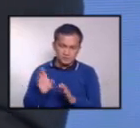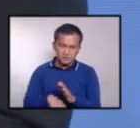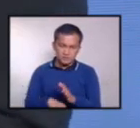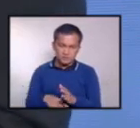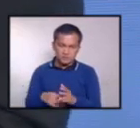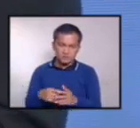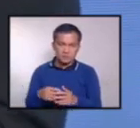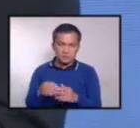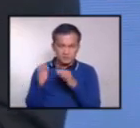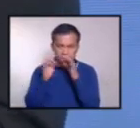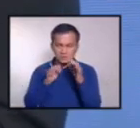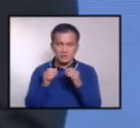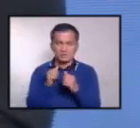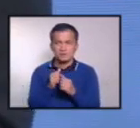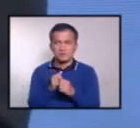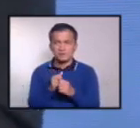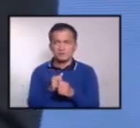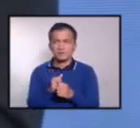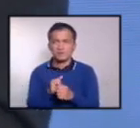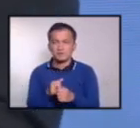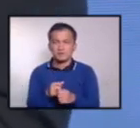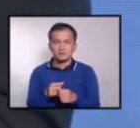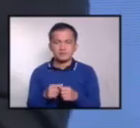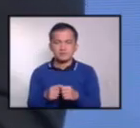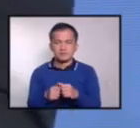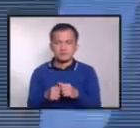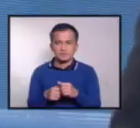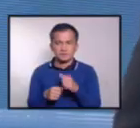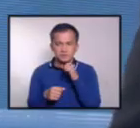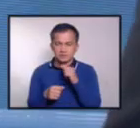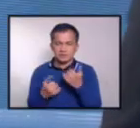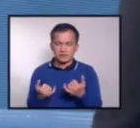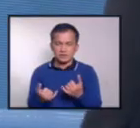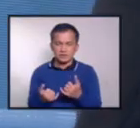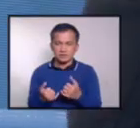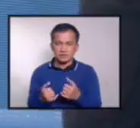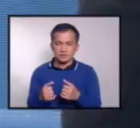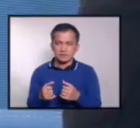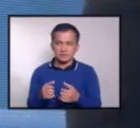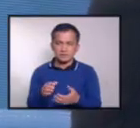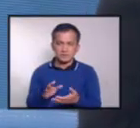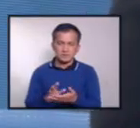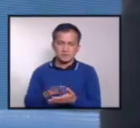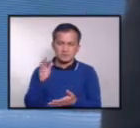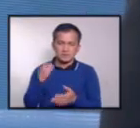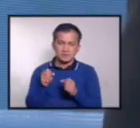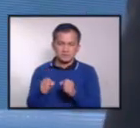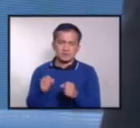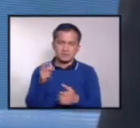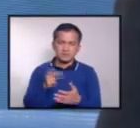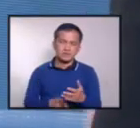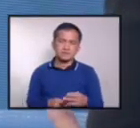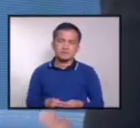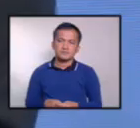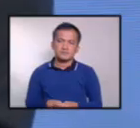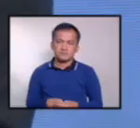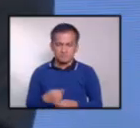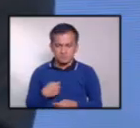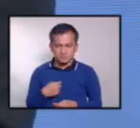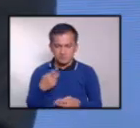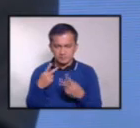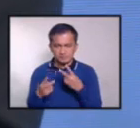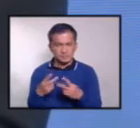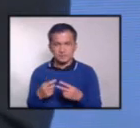ibig sabihin nun, ay, hindi na ngayon. Yung huling balita, supply, tumataas daw ang street price. So, sa tingin ko,